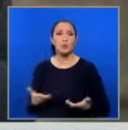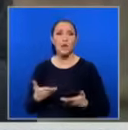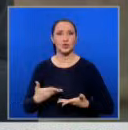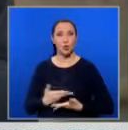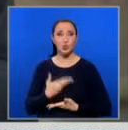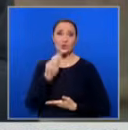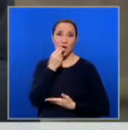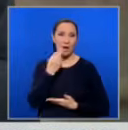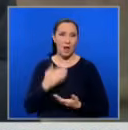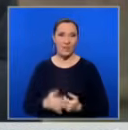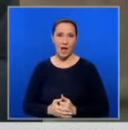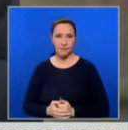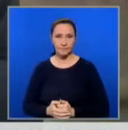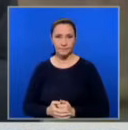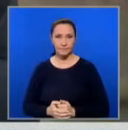храна.